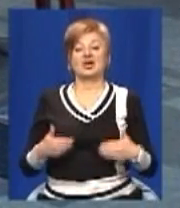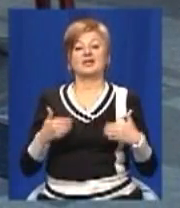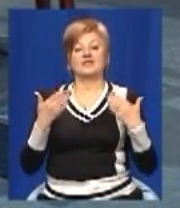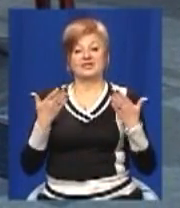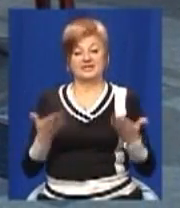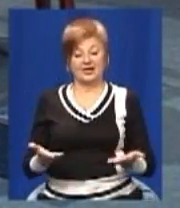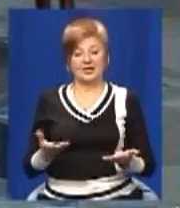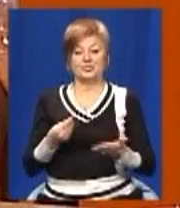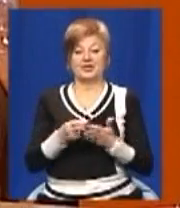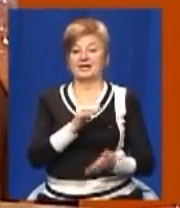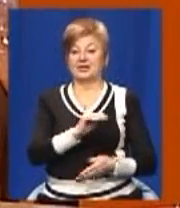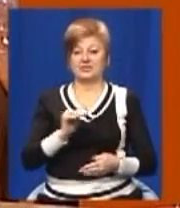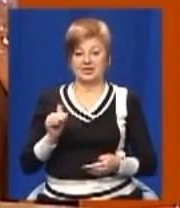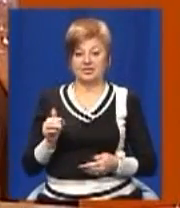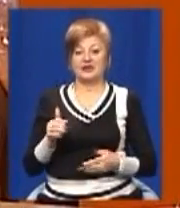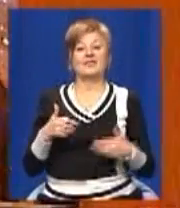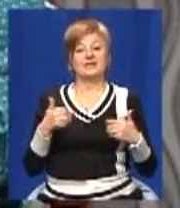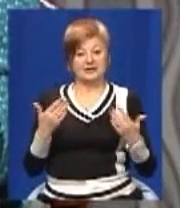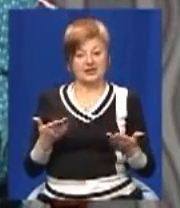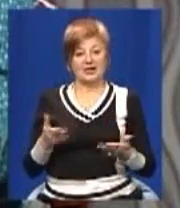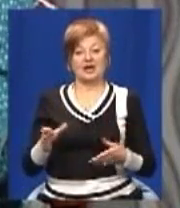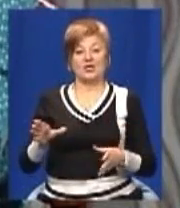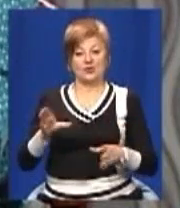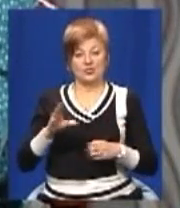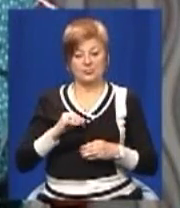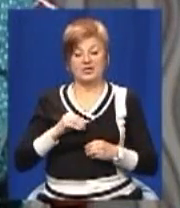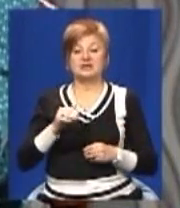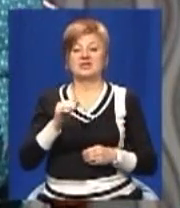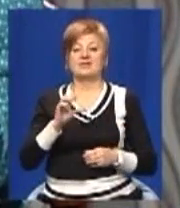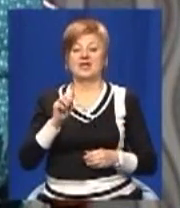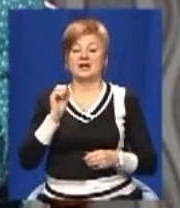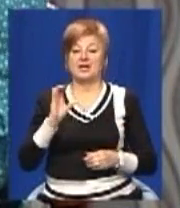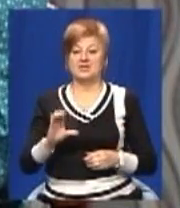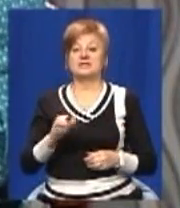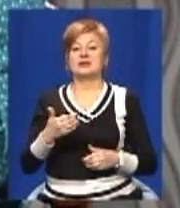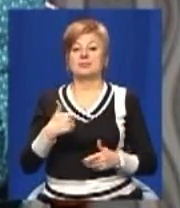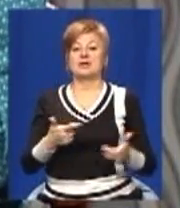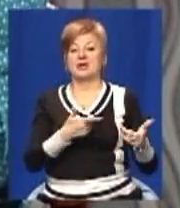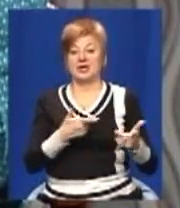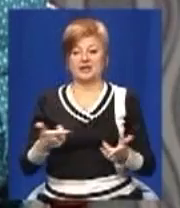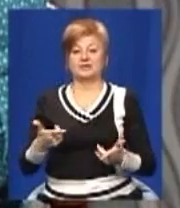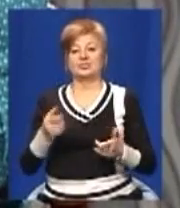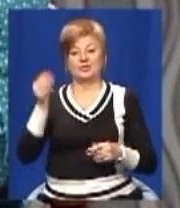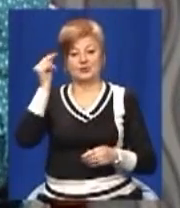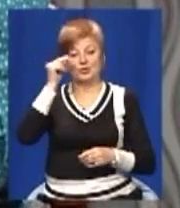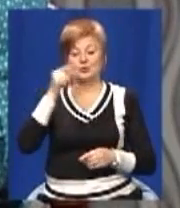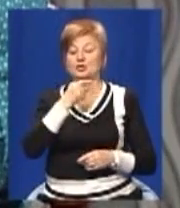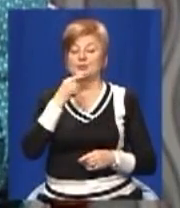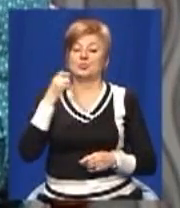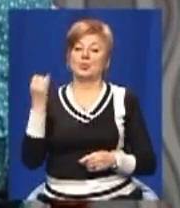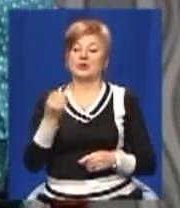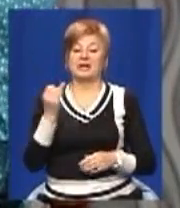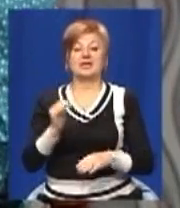Вітаю, шановні телеглядачі! Вітаю! З нами в гостях знову Фелікс, і ми також готові приступати до вивчення дуже багатьох